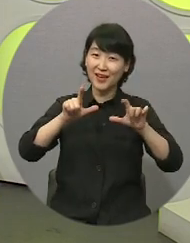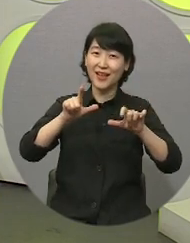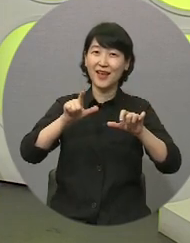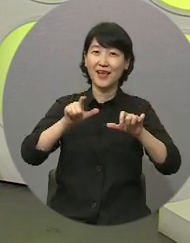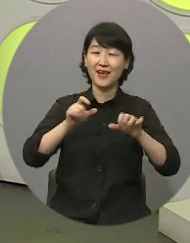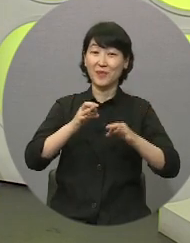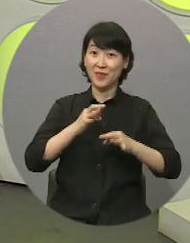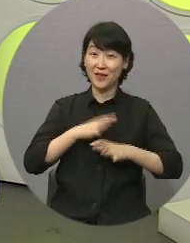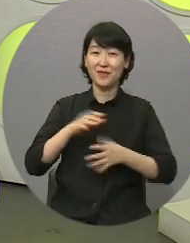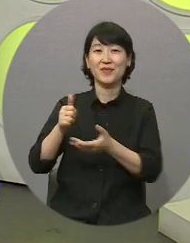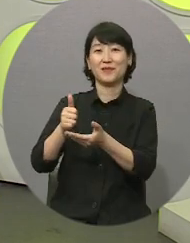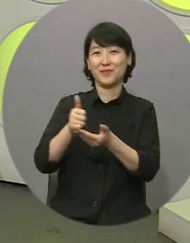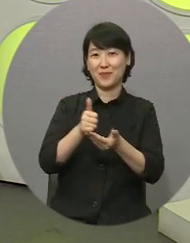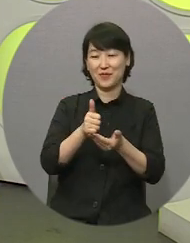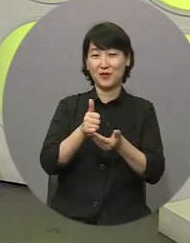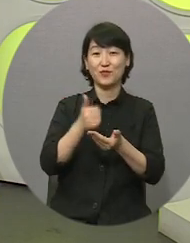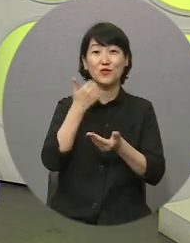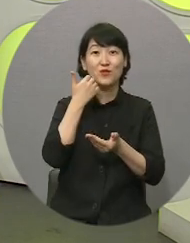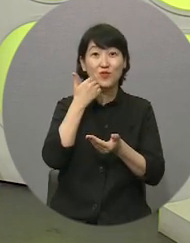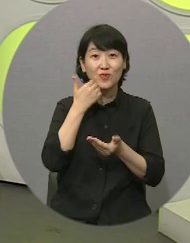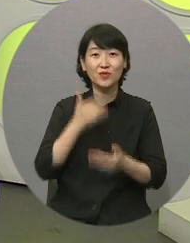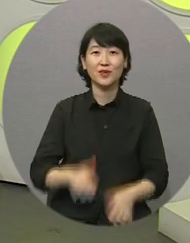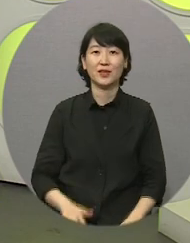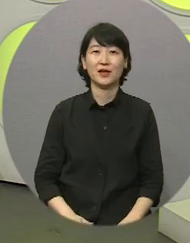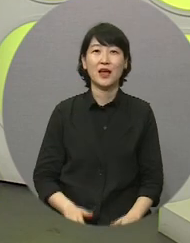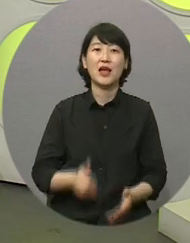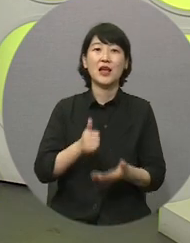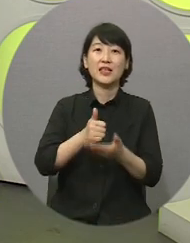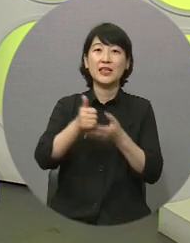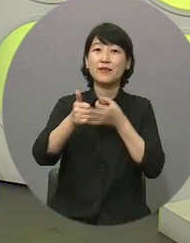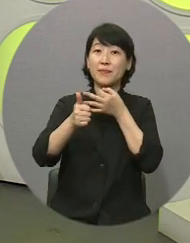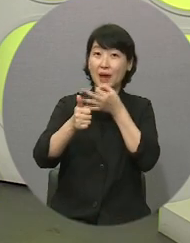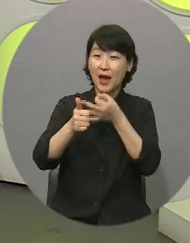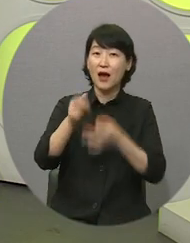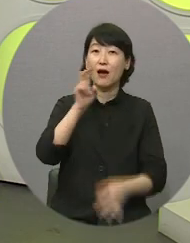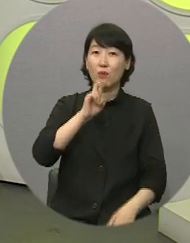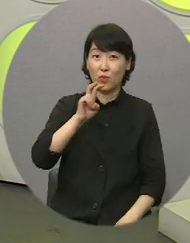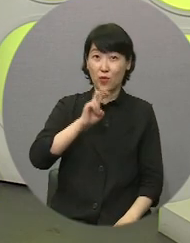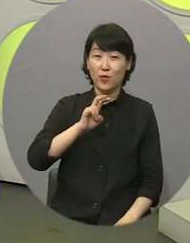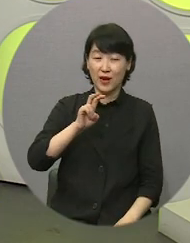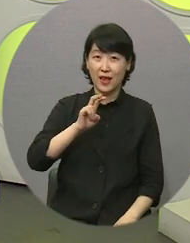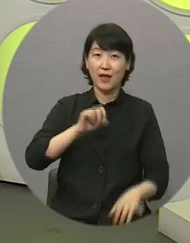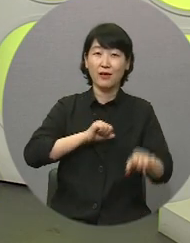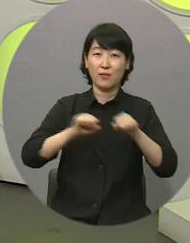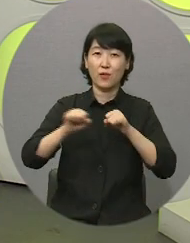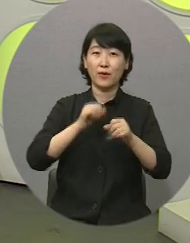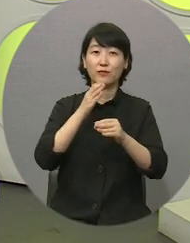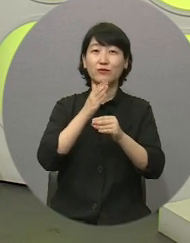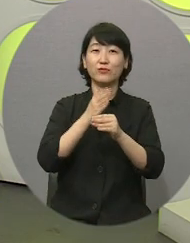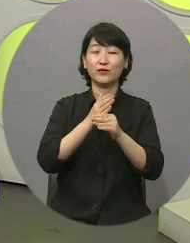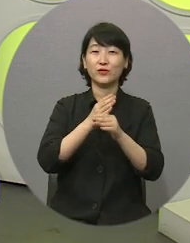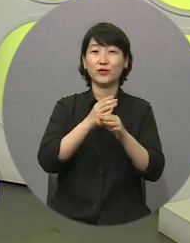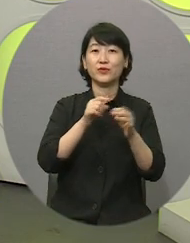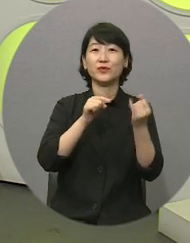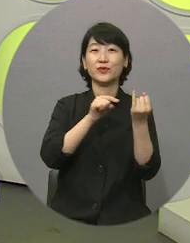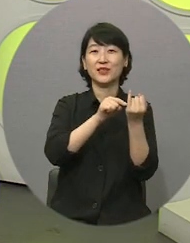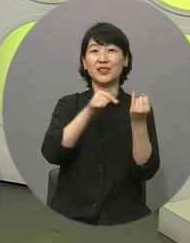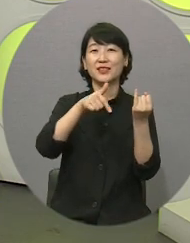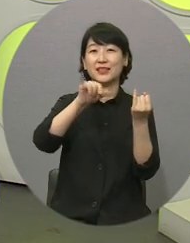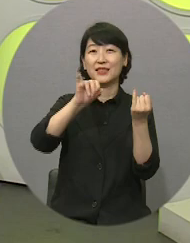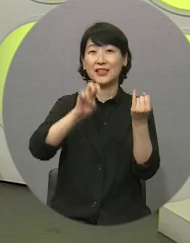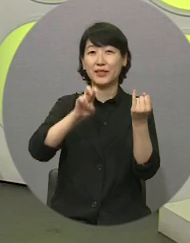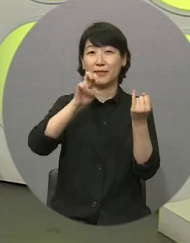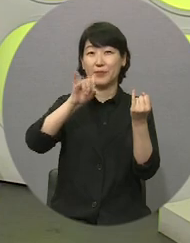씨? 오늘은요. 네. 니마로 아주 왕성하게 활동하고 계시는 우리